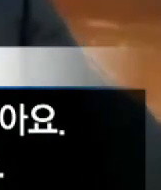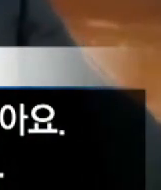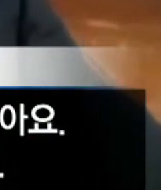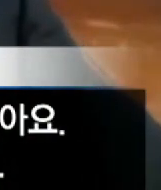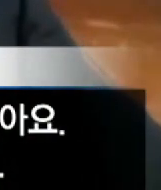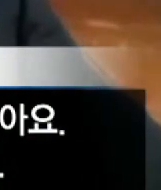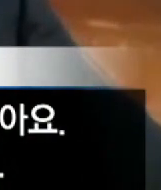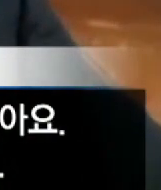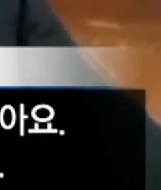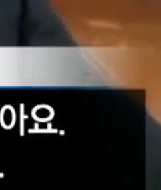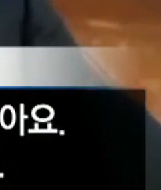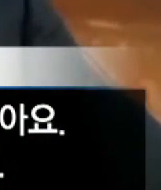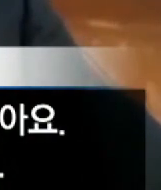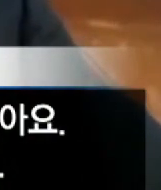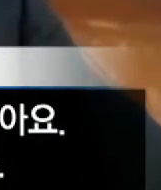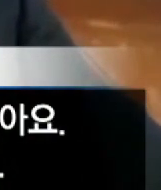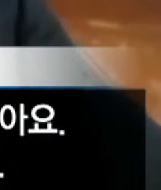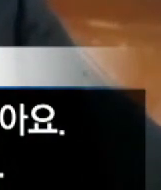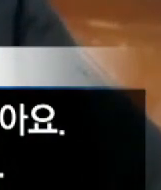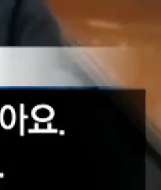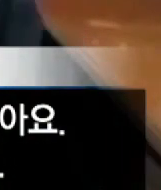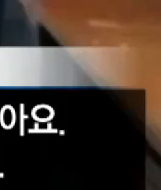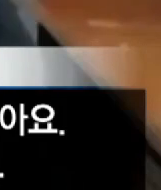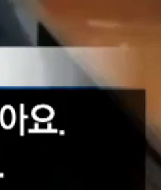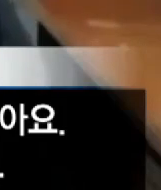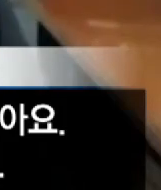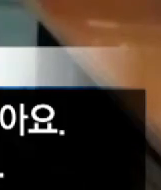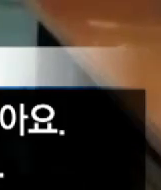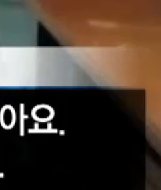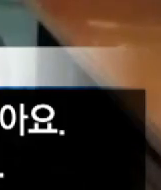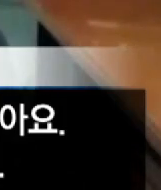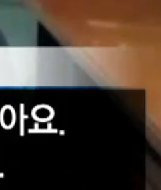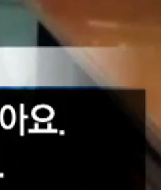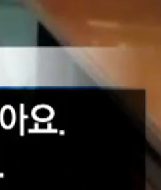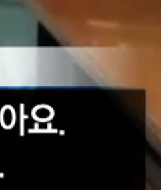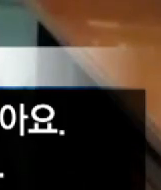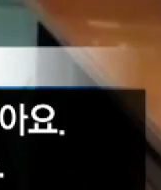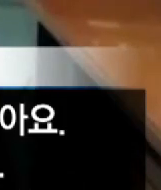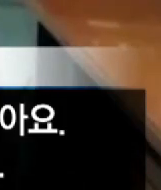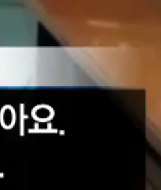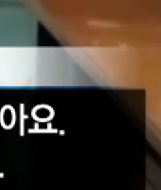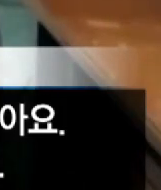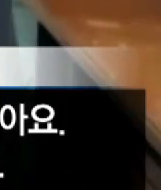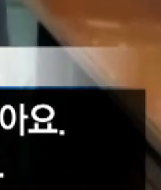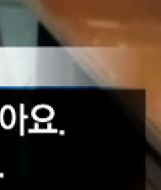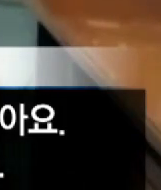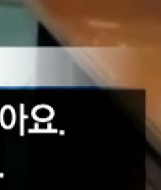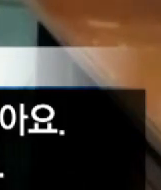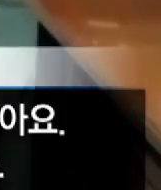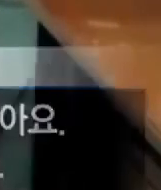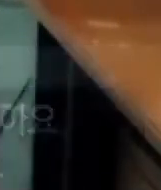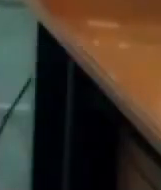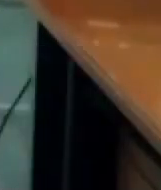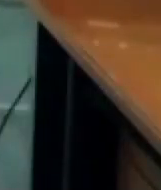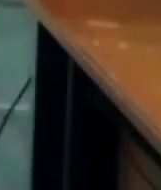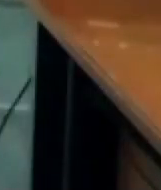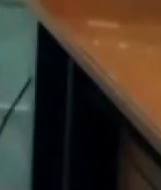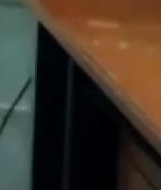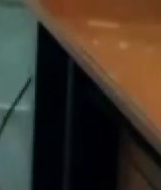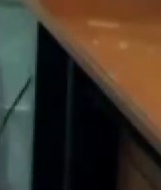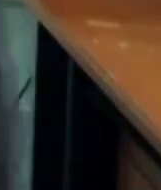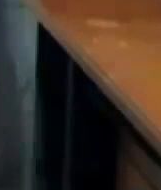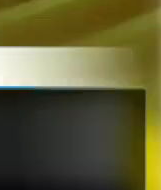나오겠다고 얘기를 하고 다 좋아요. 근데 어떤 방식으로 하겠다는 얘기는 여지껏 안 해. 계속 간만 봐.